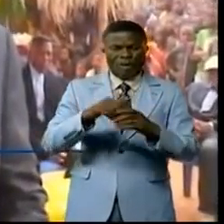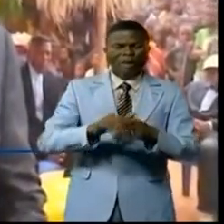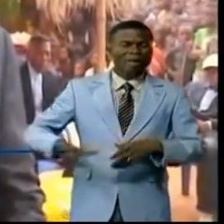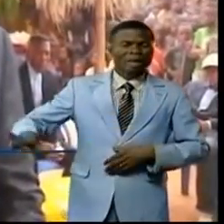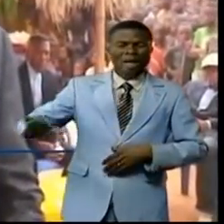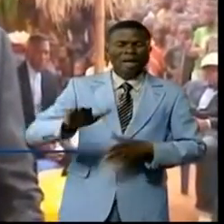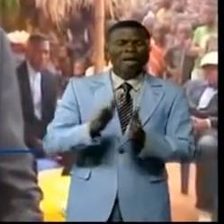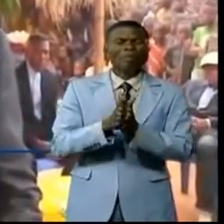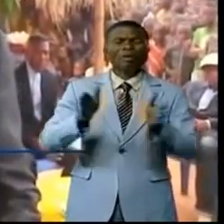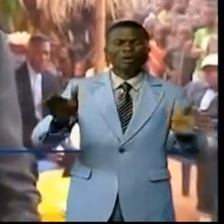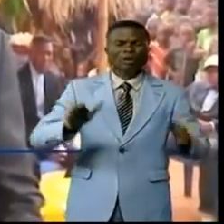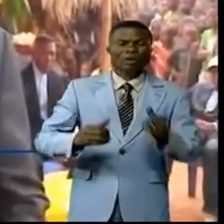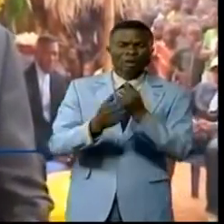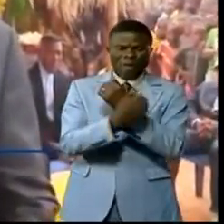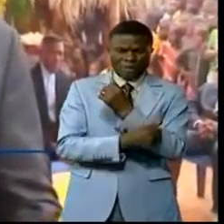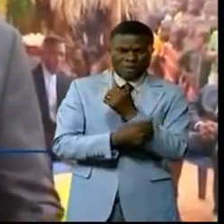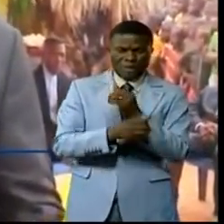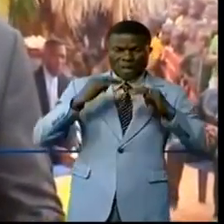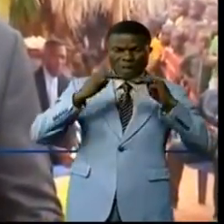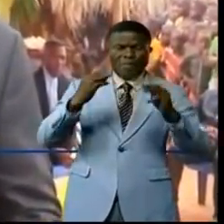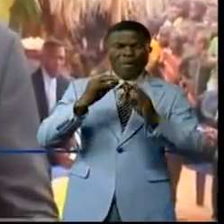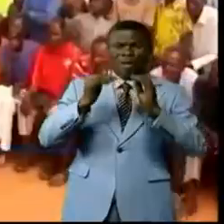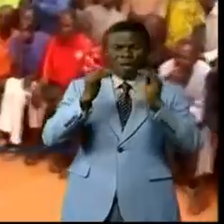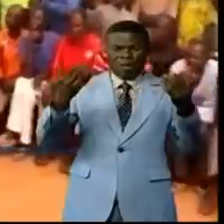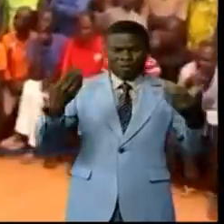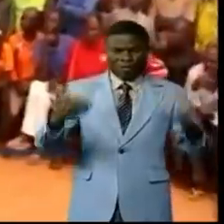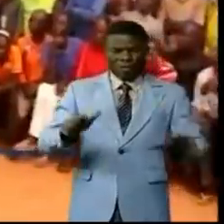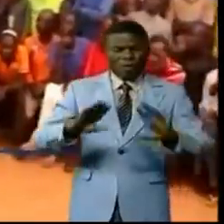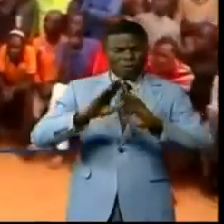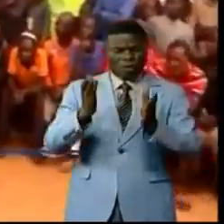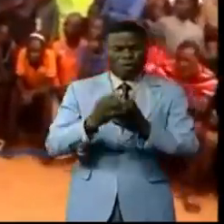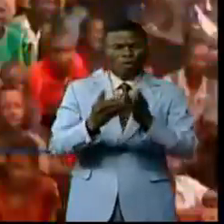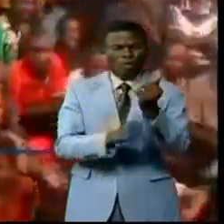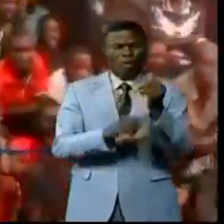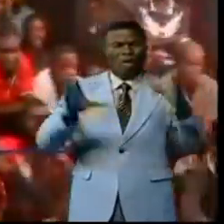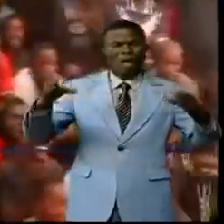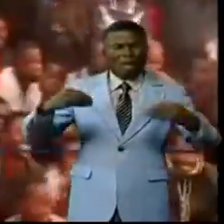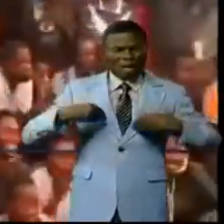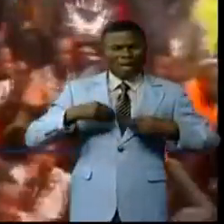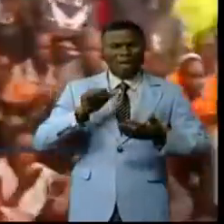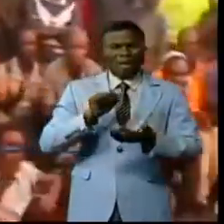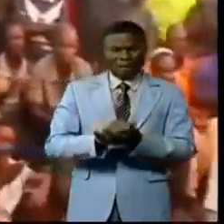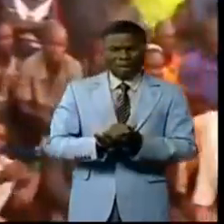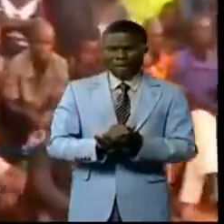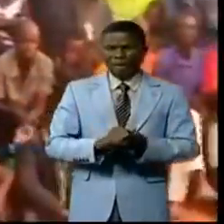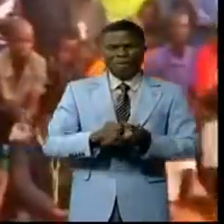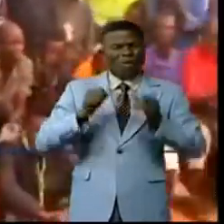territoire national. Après ce message de paix qui a été salué par toute la population de cette localité,